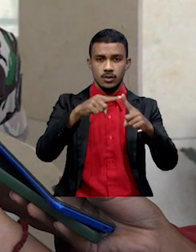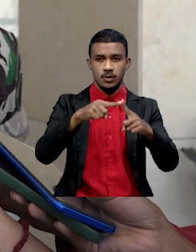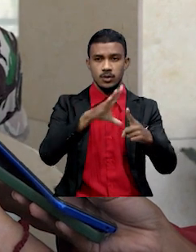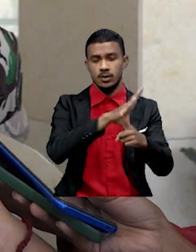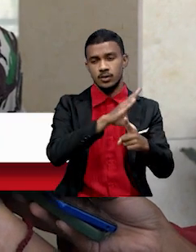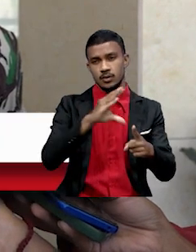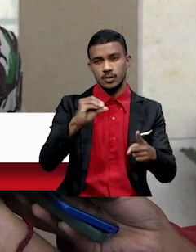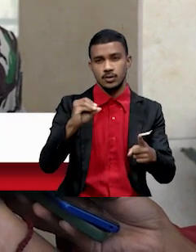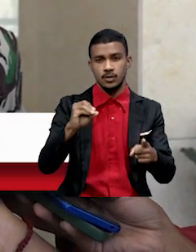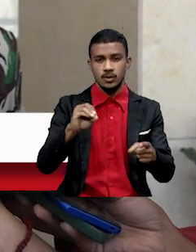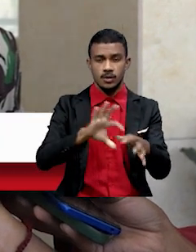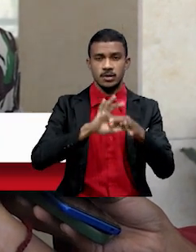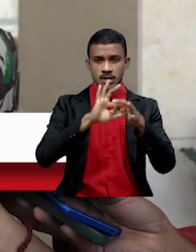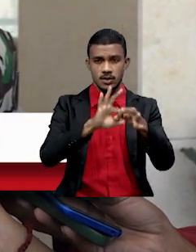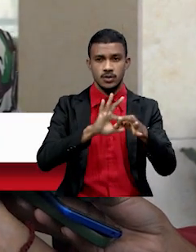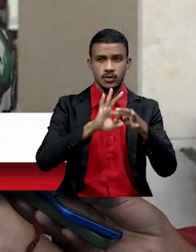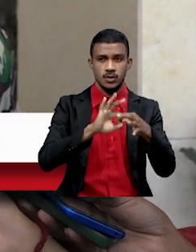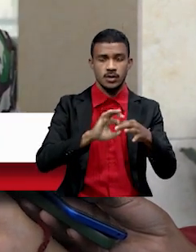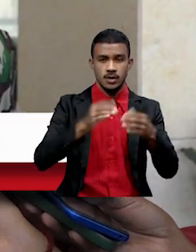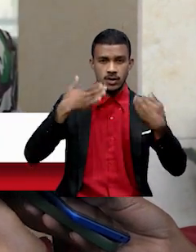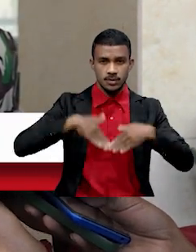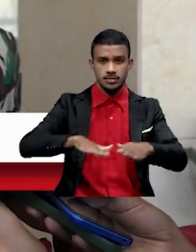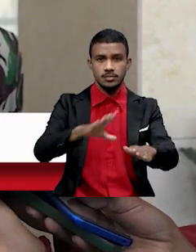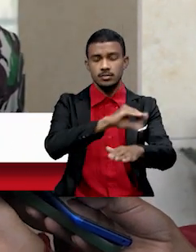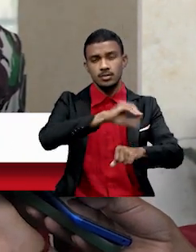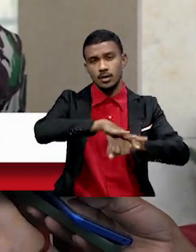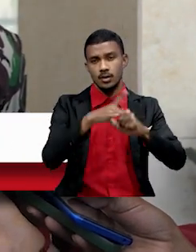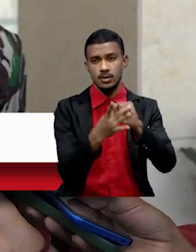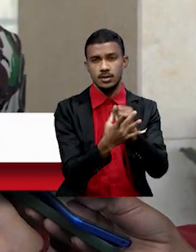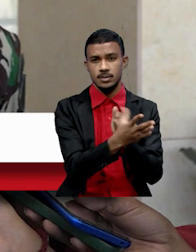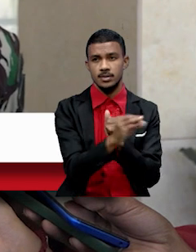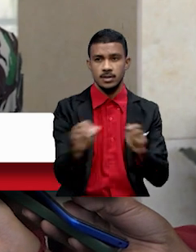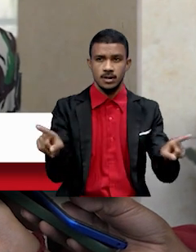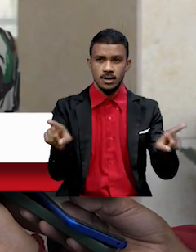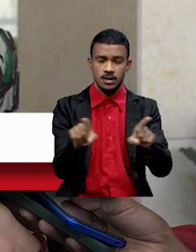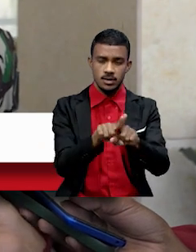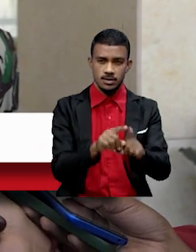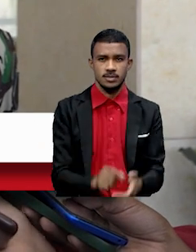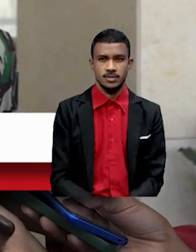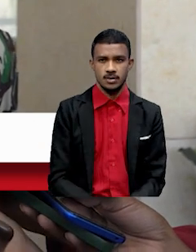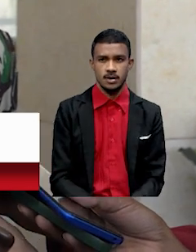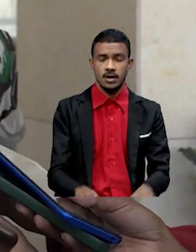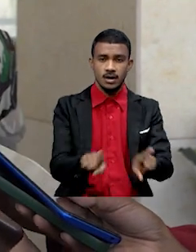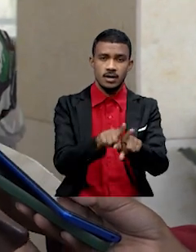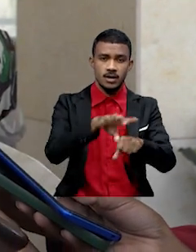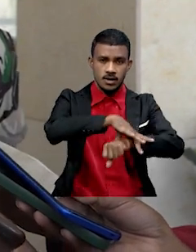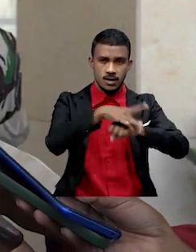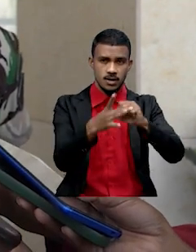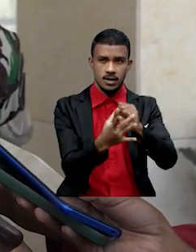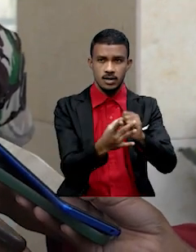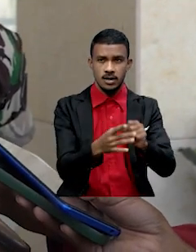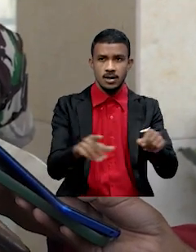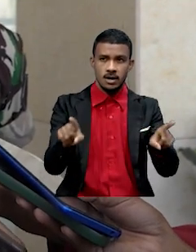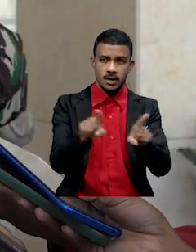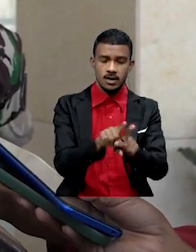siswa darat laut udara, karena saat ini rupanya hanya darat saja dan itu pun